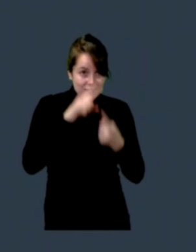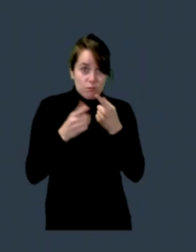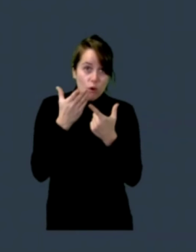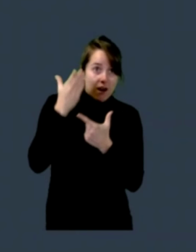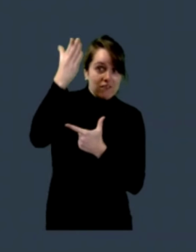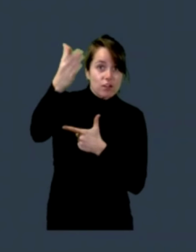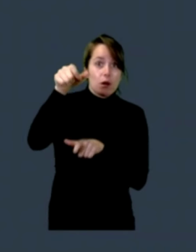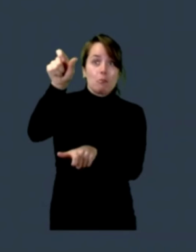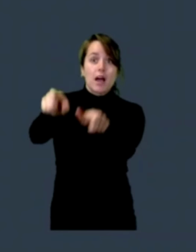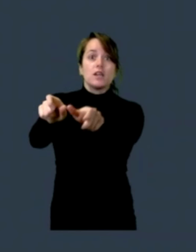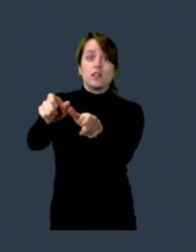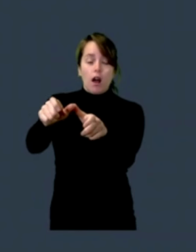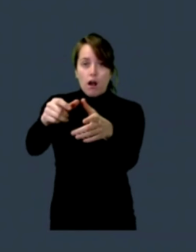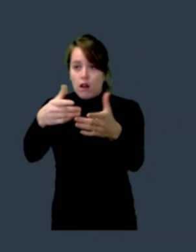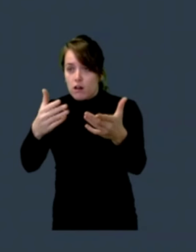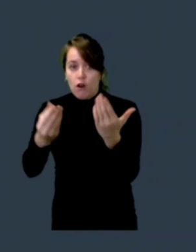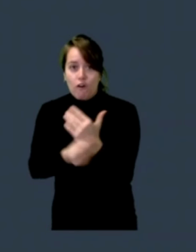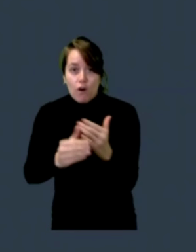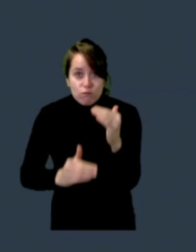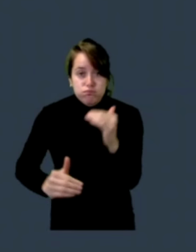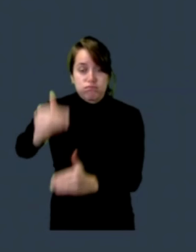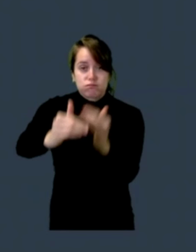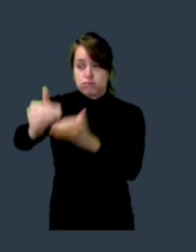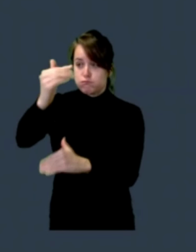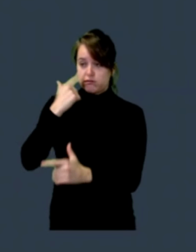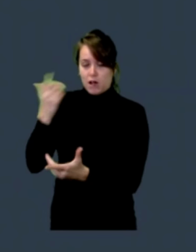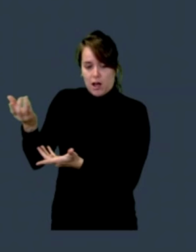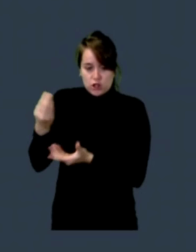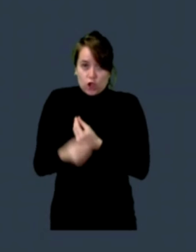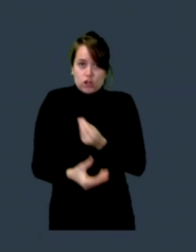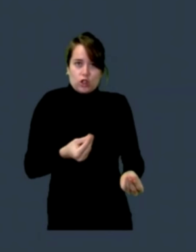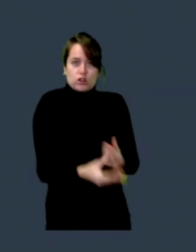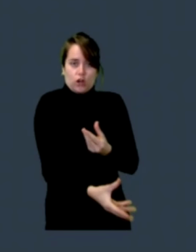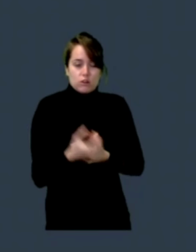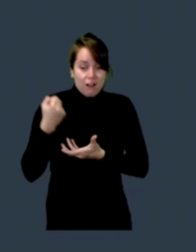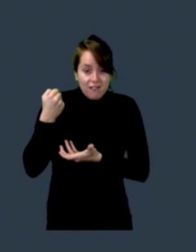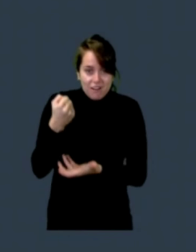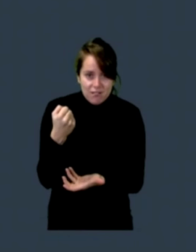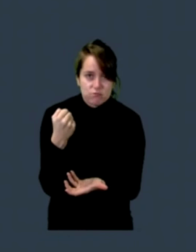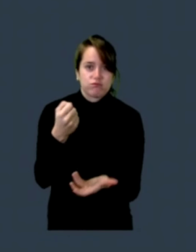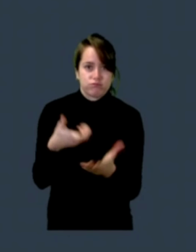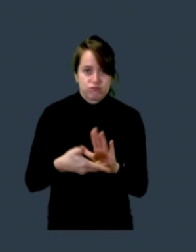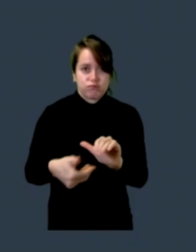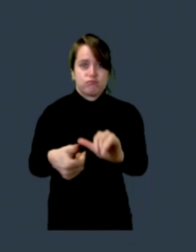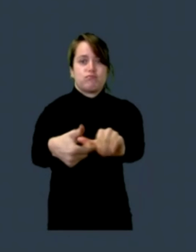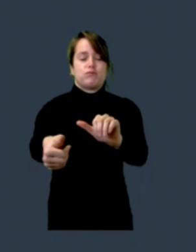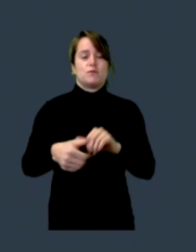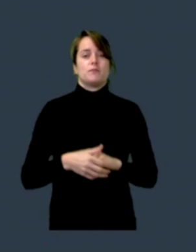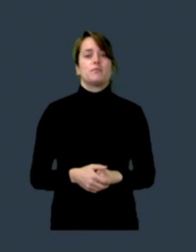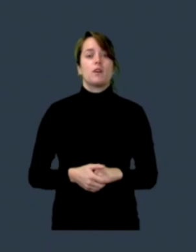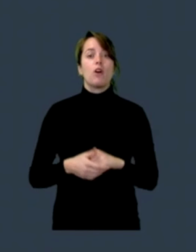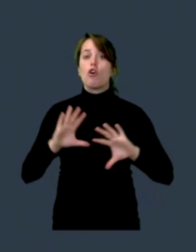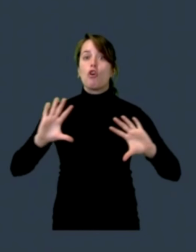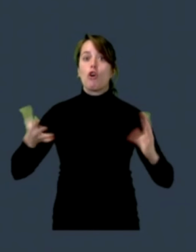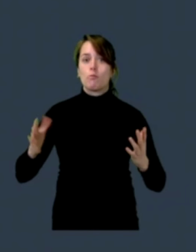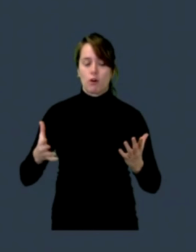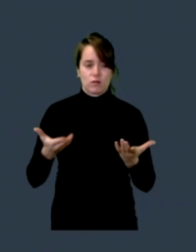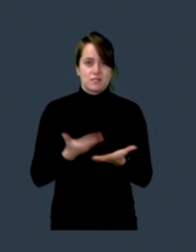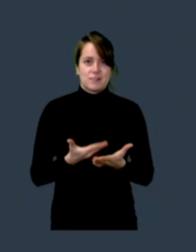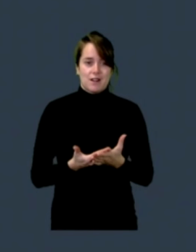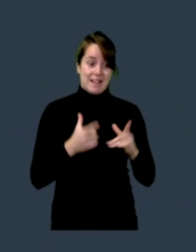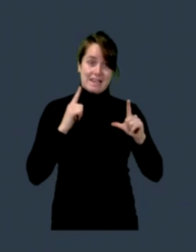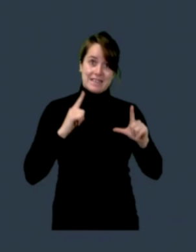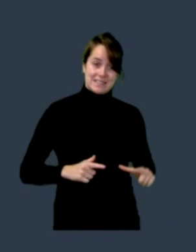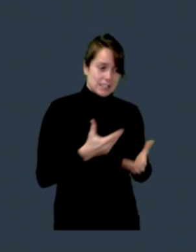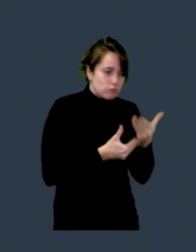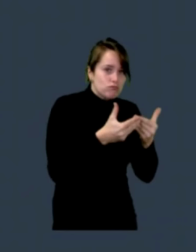futures. Il l'a fait en construisant de très nombreux nouveaux lycées sur la région auvergnate. Il